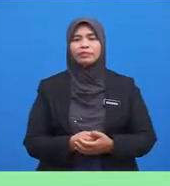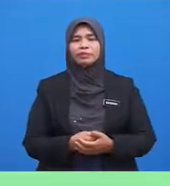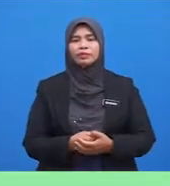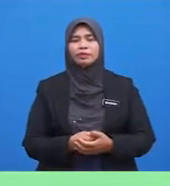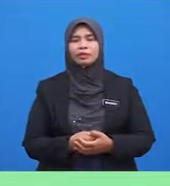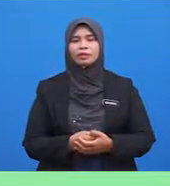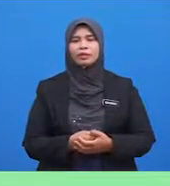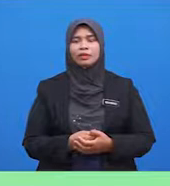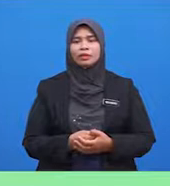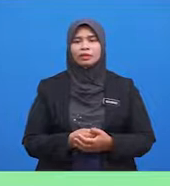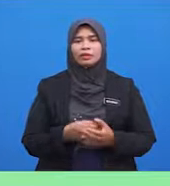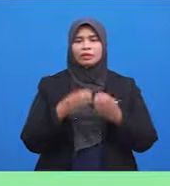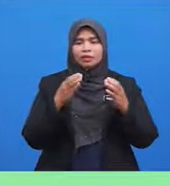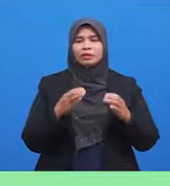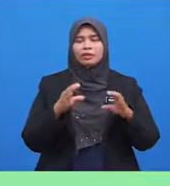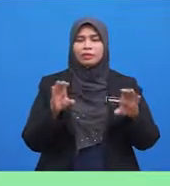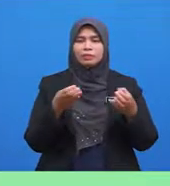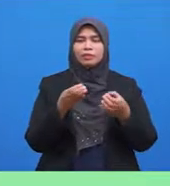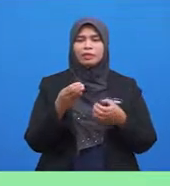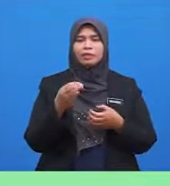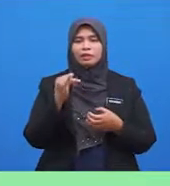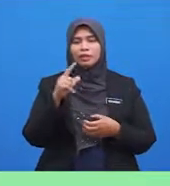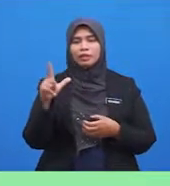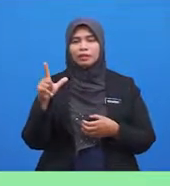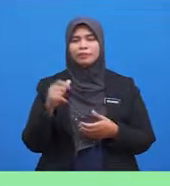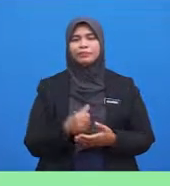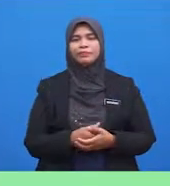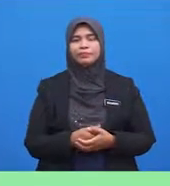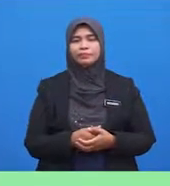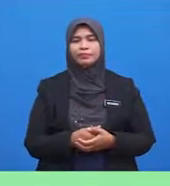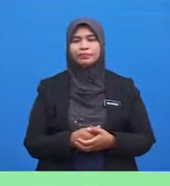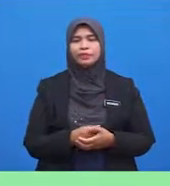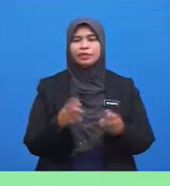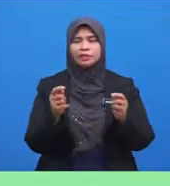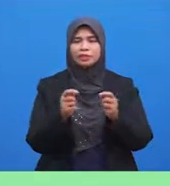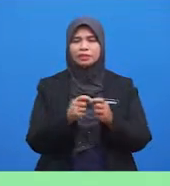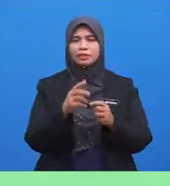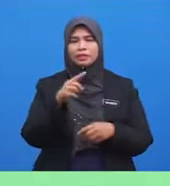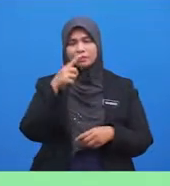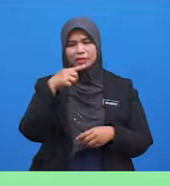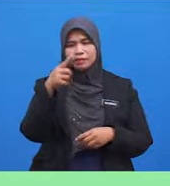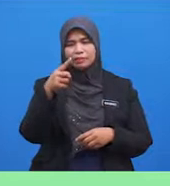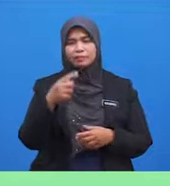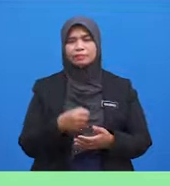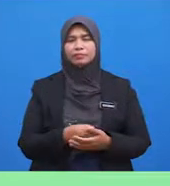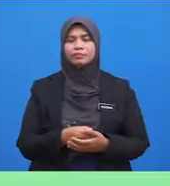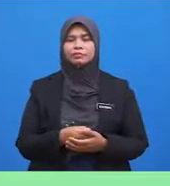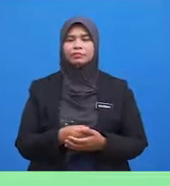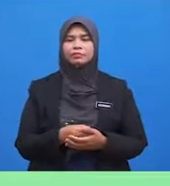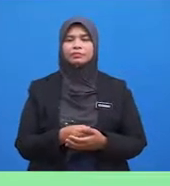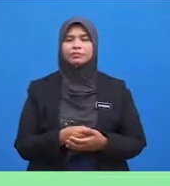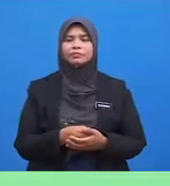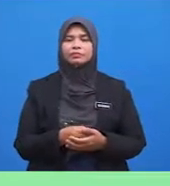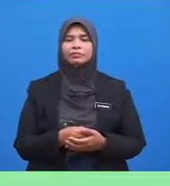Cara pelaksanaan aktiviti ini adalah seperti berikut. Di